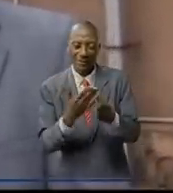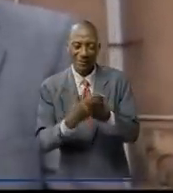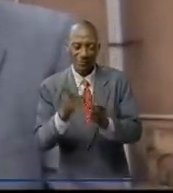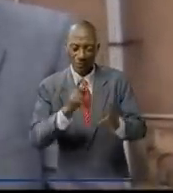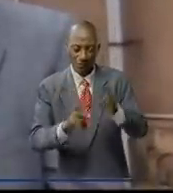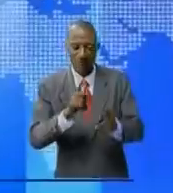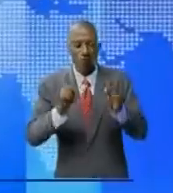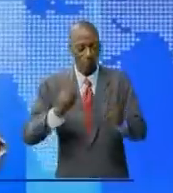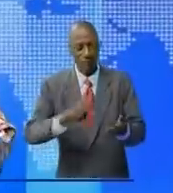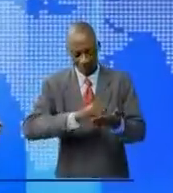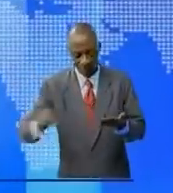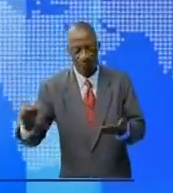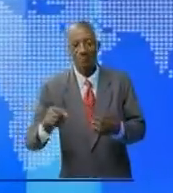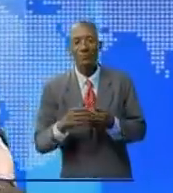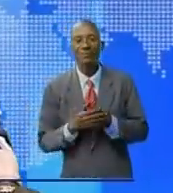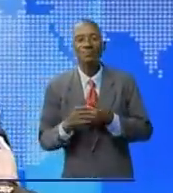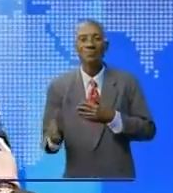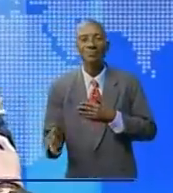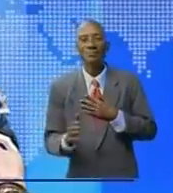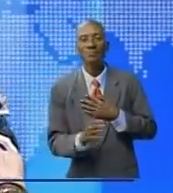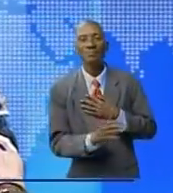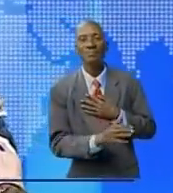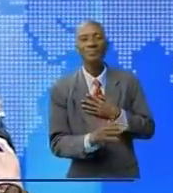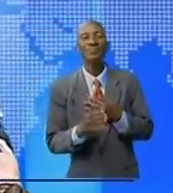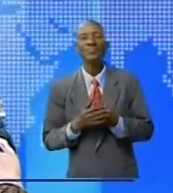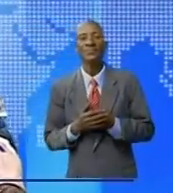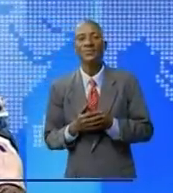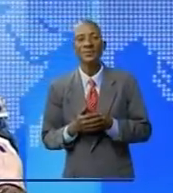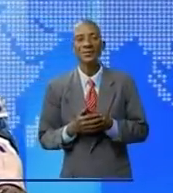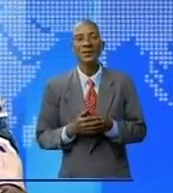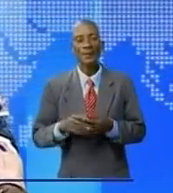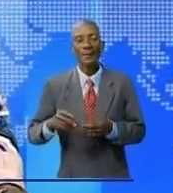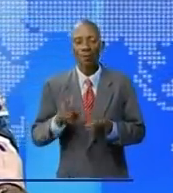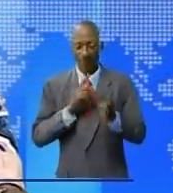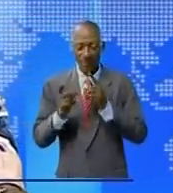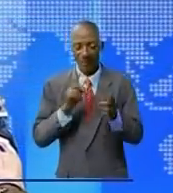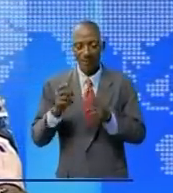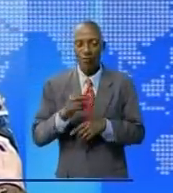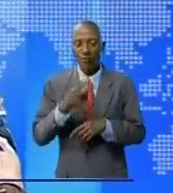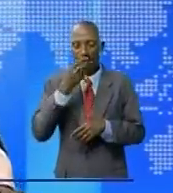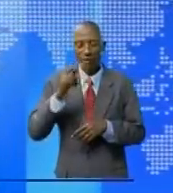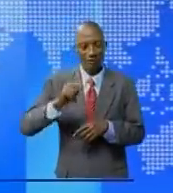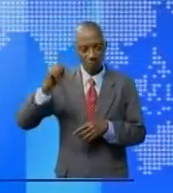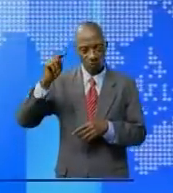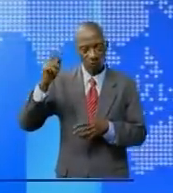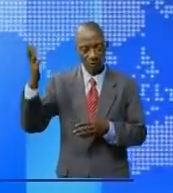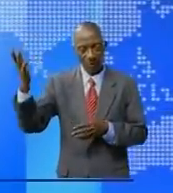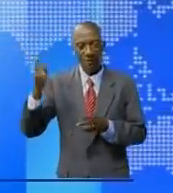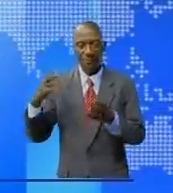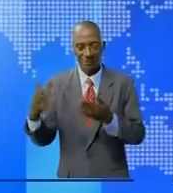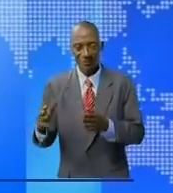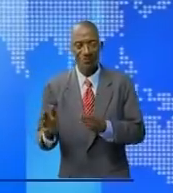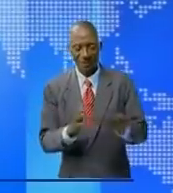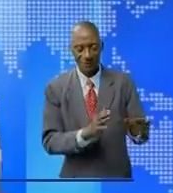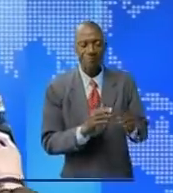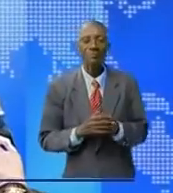communauté. Suivons à présent un reportage dans la province du Nord-Kivu qui concerne la prise en charge des personnes vivant